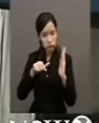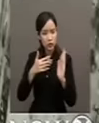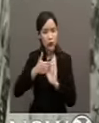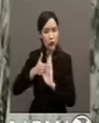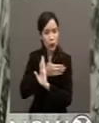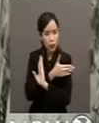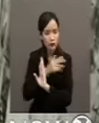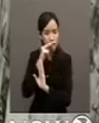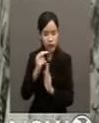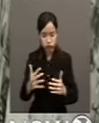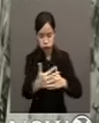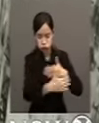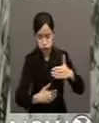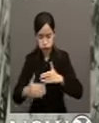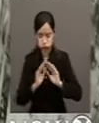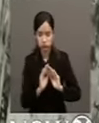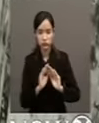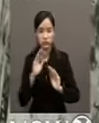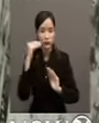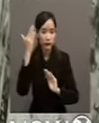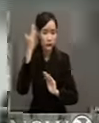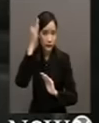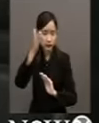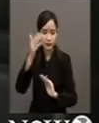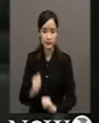กักเก็บเอาไว้ในช่วงต่อไปครับ